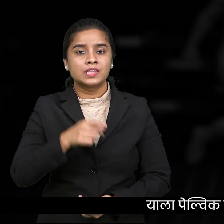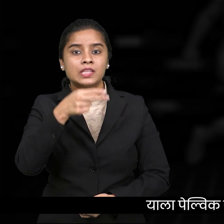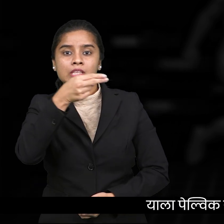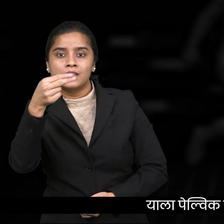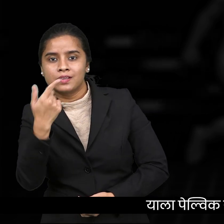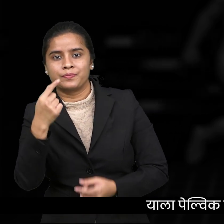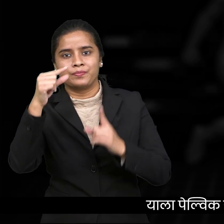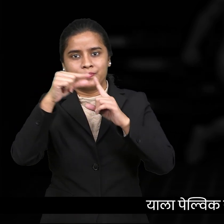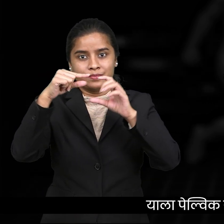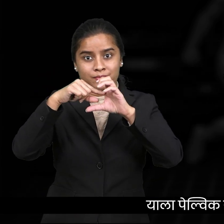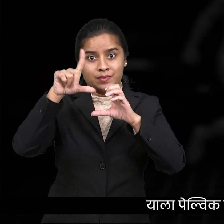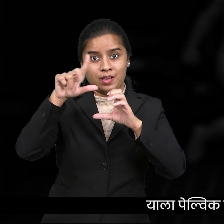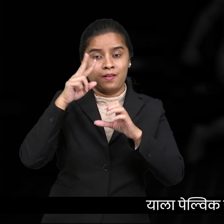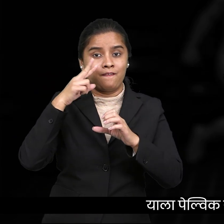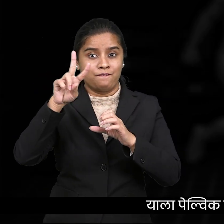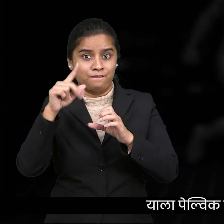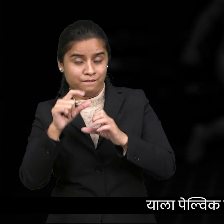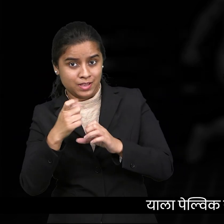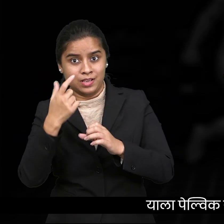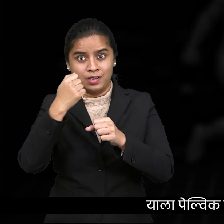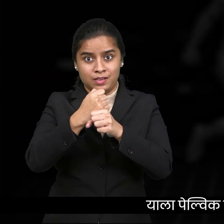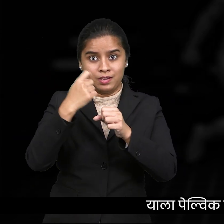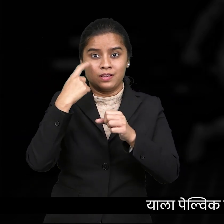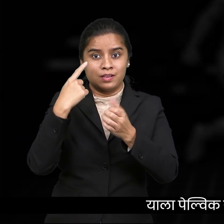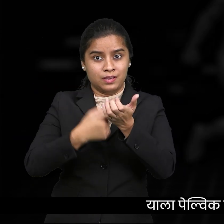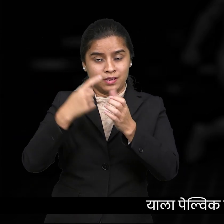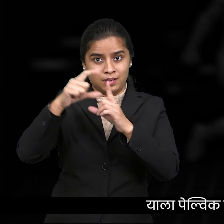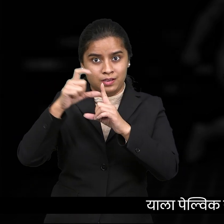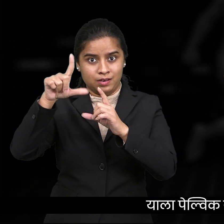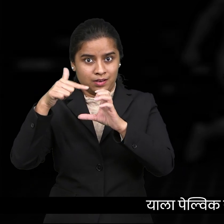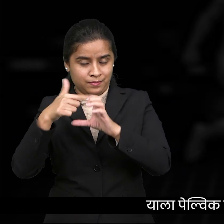याला पेल्विक गर्डल म्हणजेच श्रोणीपट्ट म्हणतात.